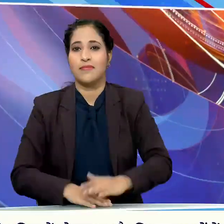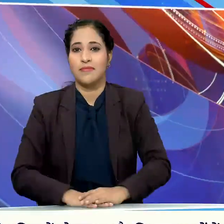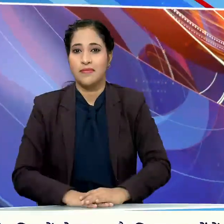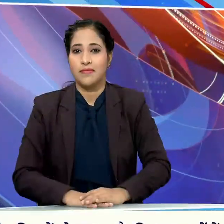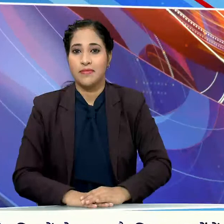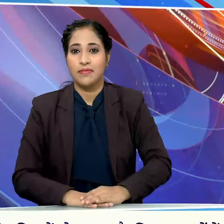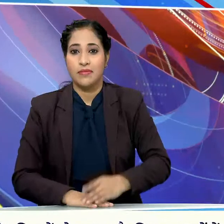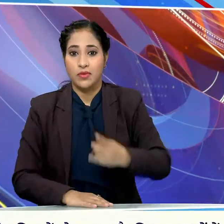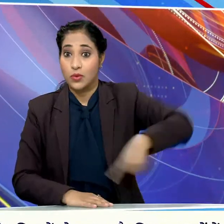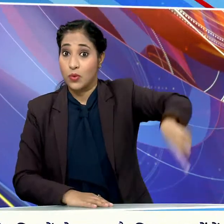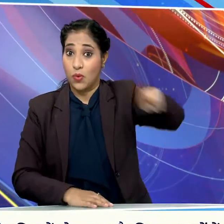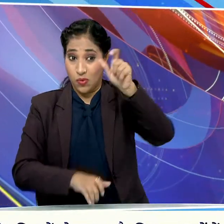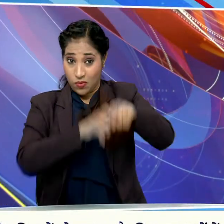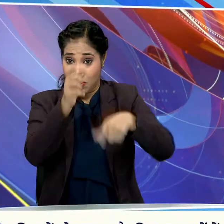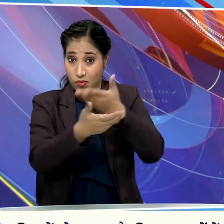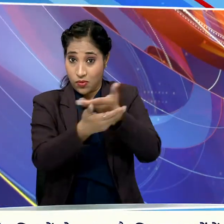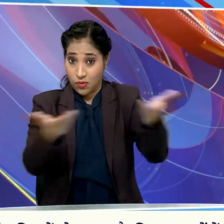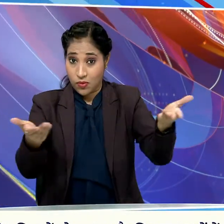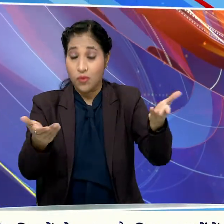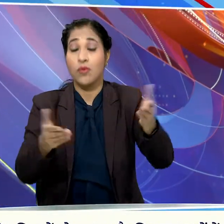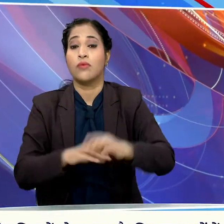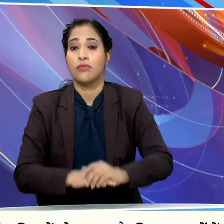हूँ आप सौने